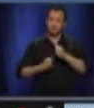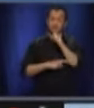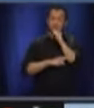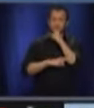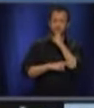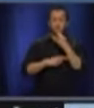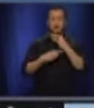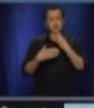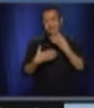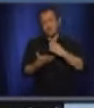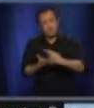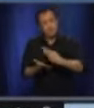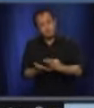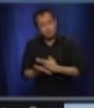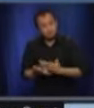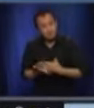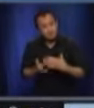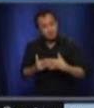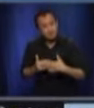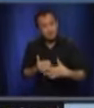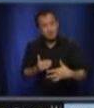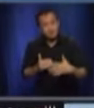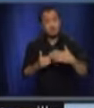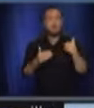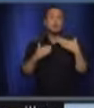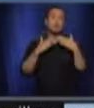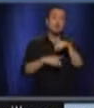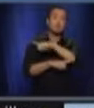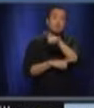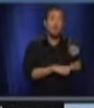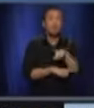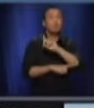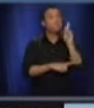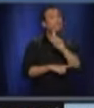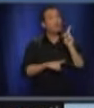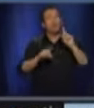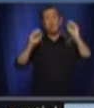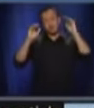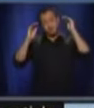vous demande de réduire vos contacts au minimum.